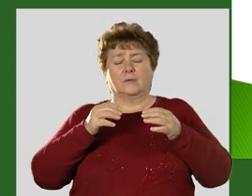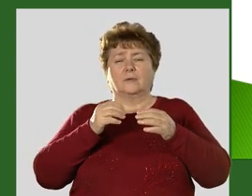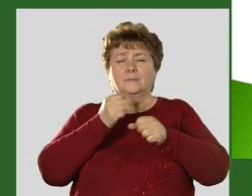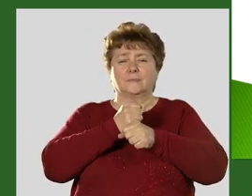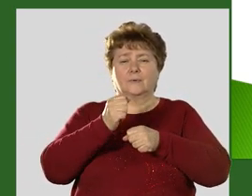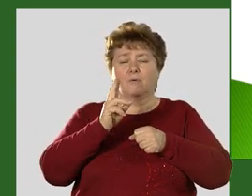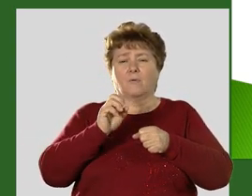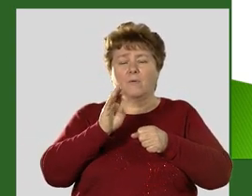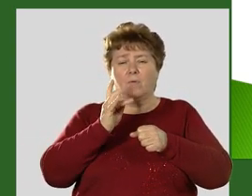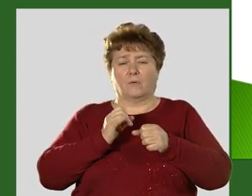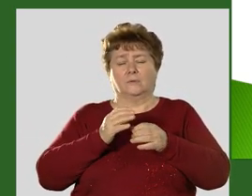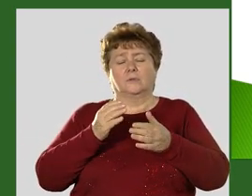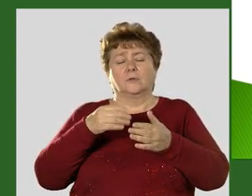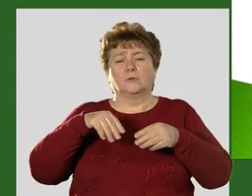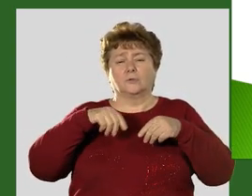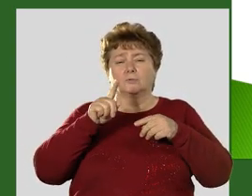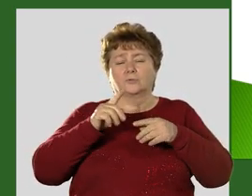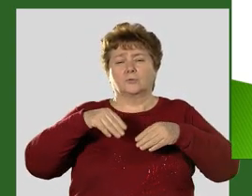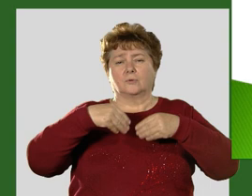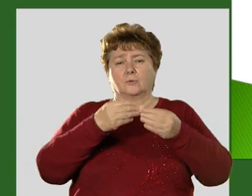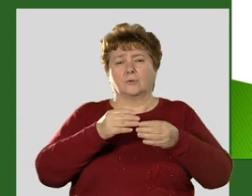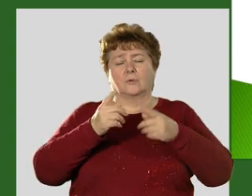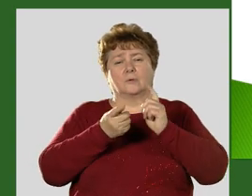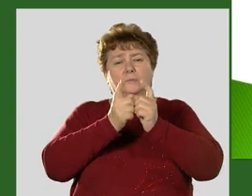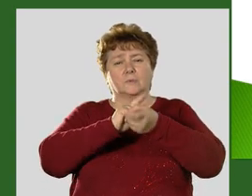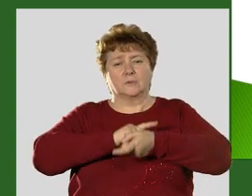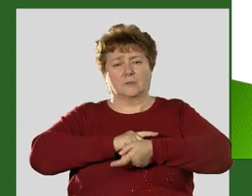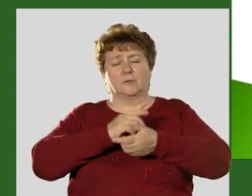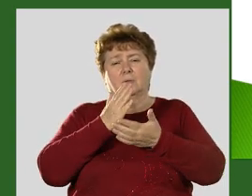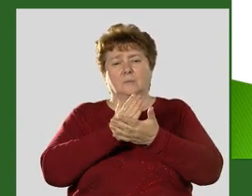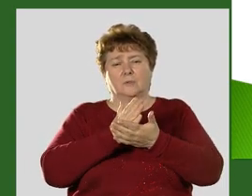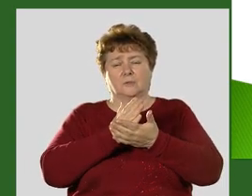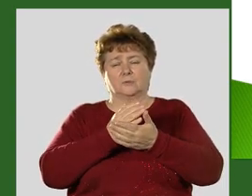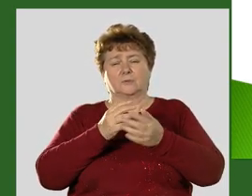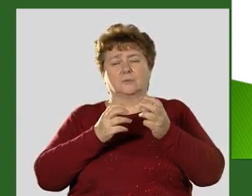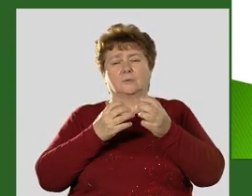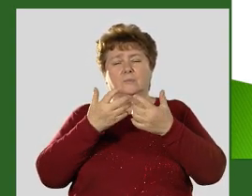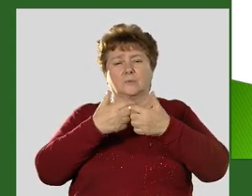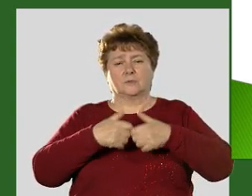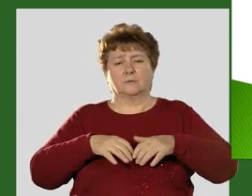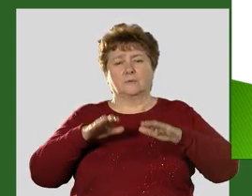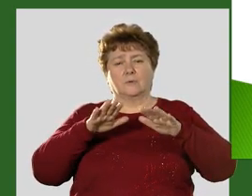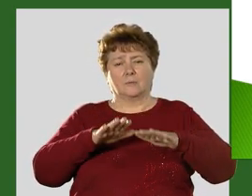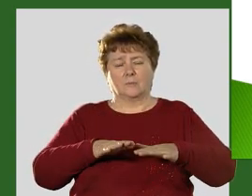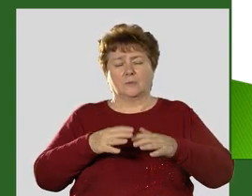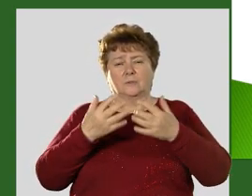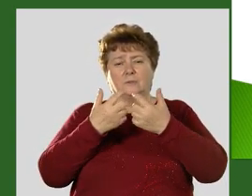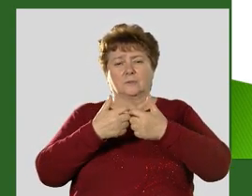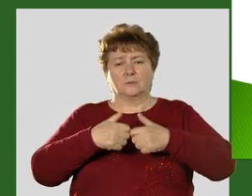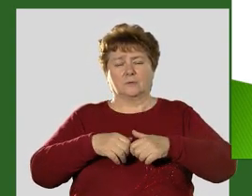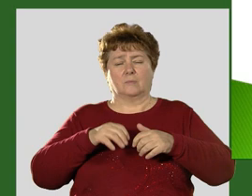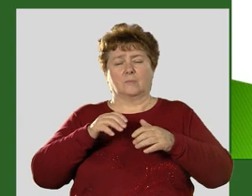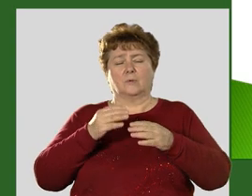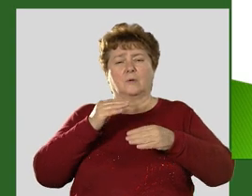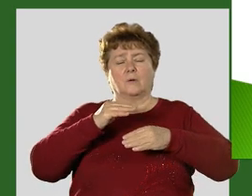коконов, что обуславливает необходимость проведения модернизации имеющейся производственной базы и технологий по